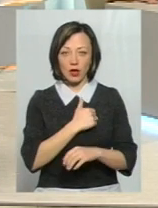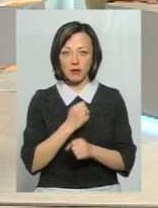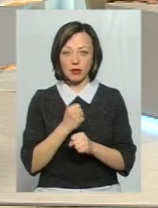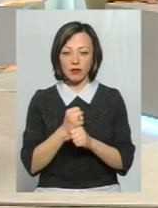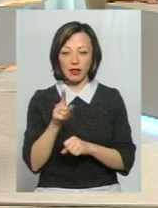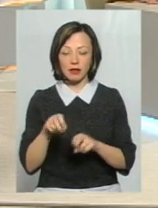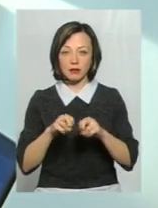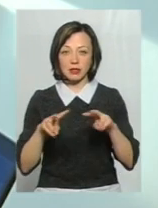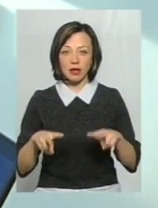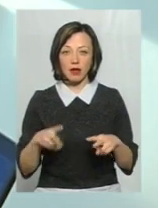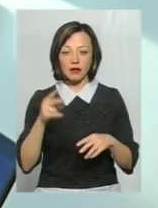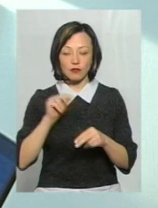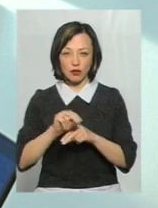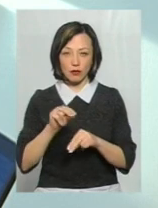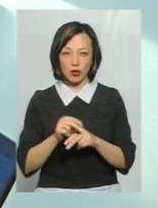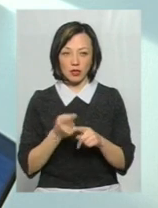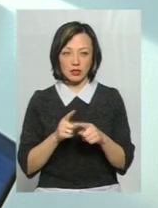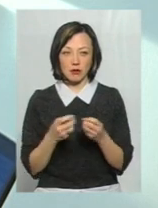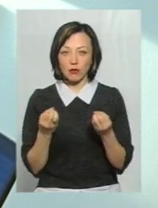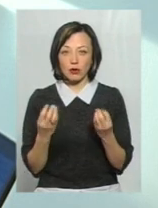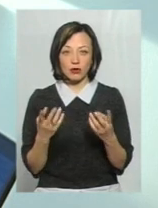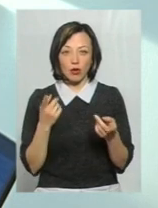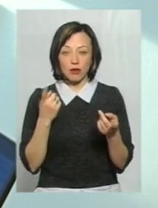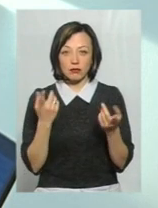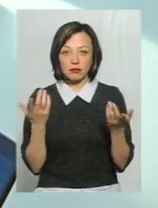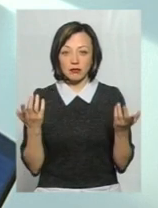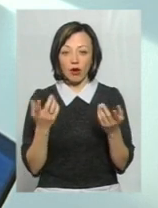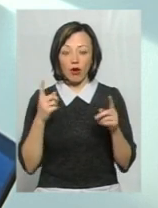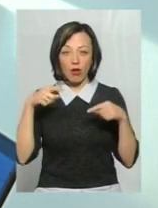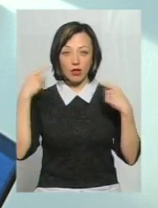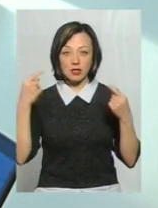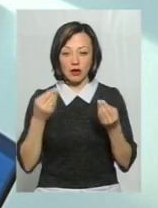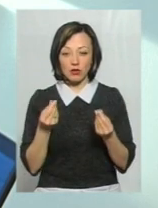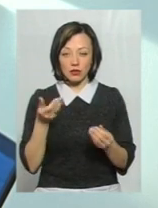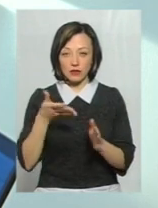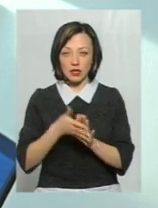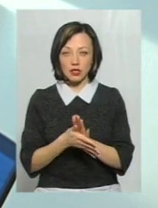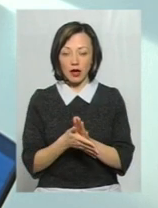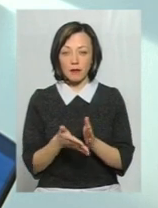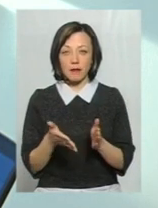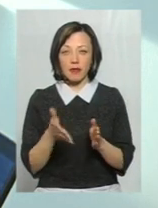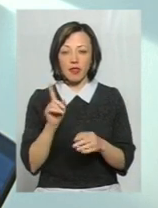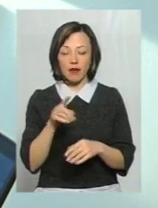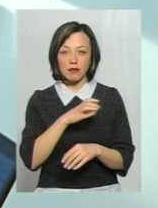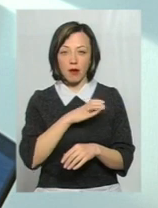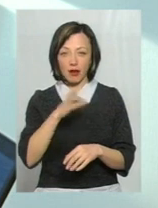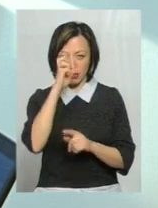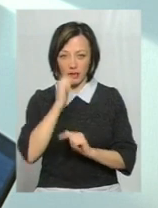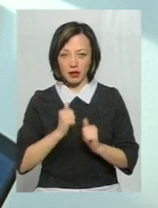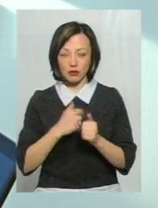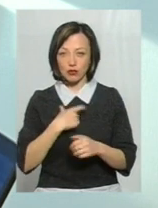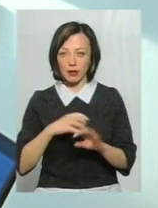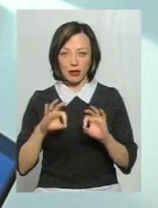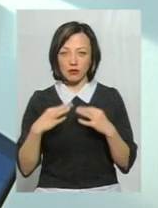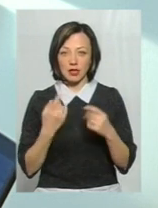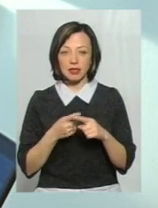на ті спеціальності, на які ми вчимо. Це просто колосальні ресурси, які ми витрачаємо. Навіть багаті країни собі цього не дозволяють. Тому